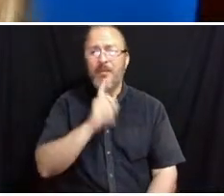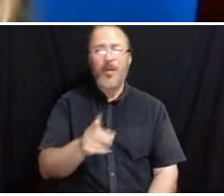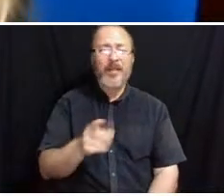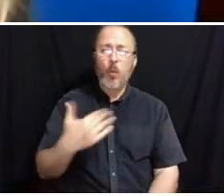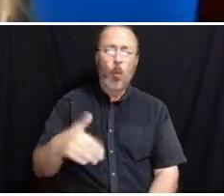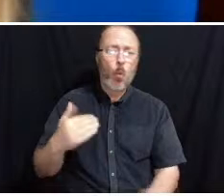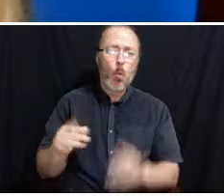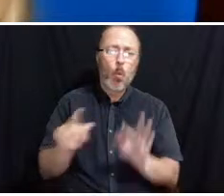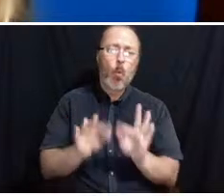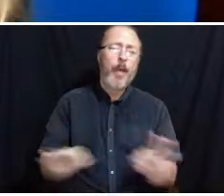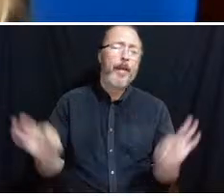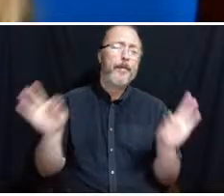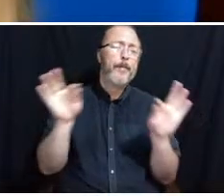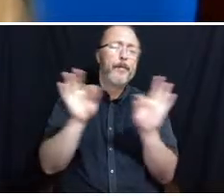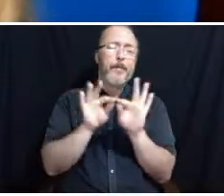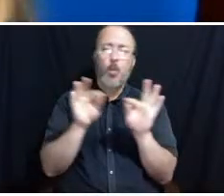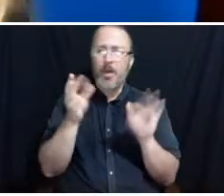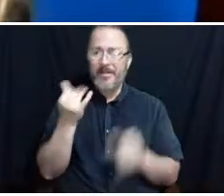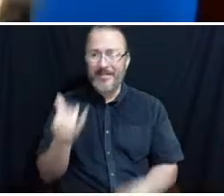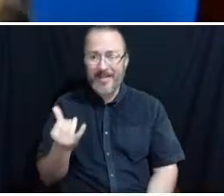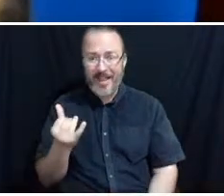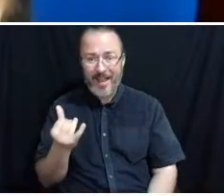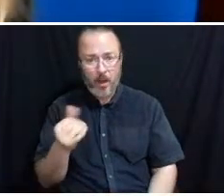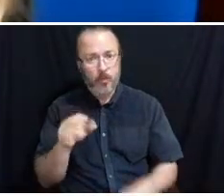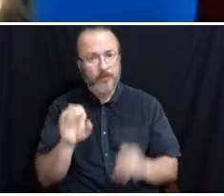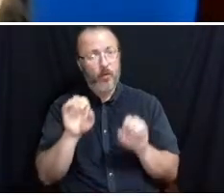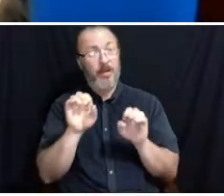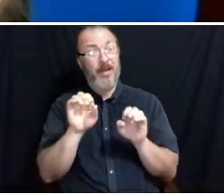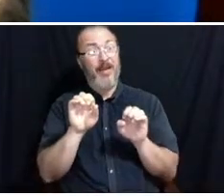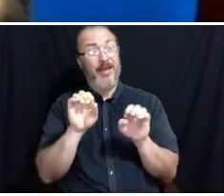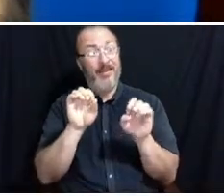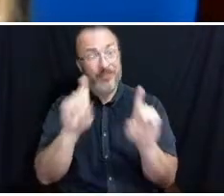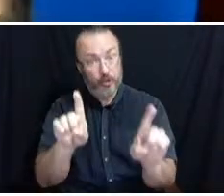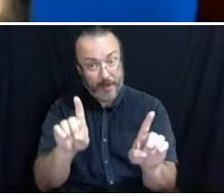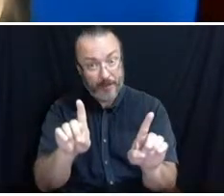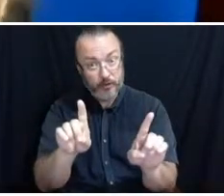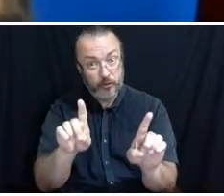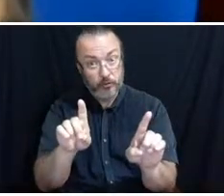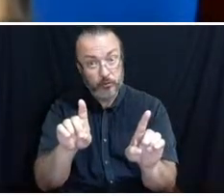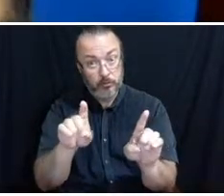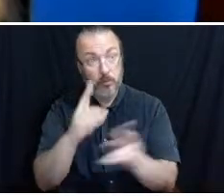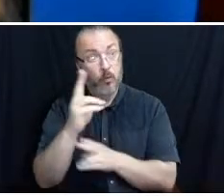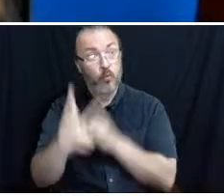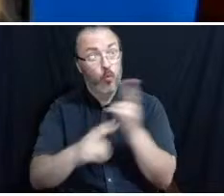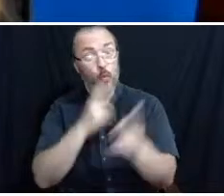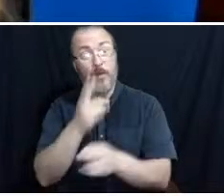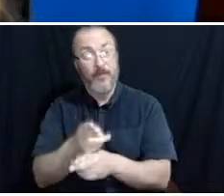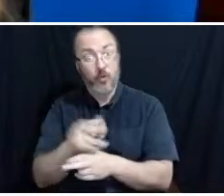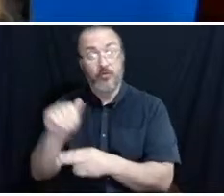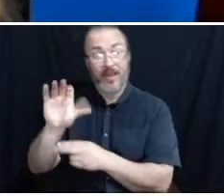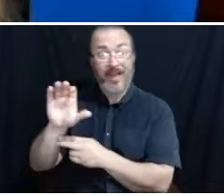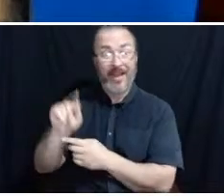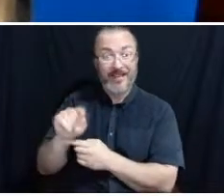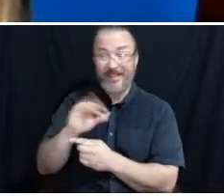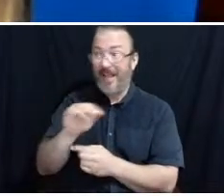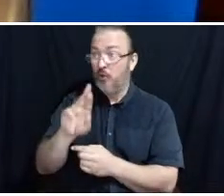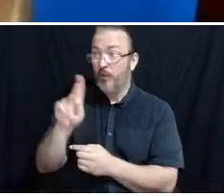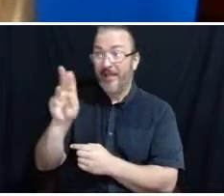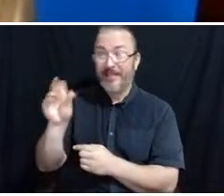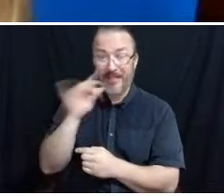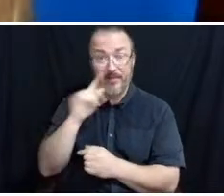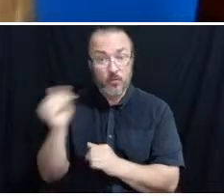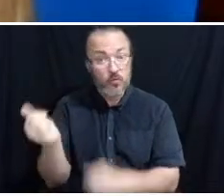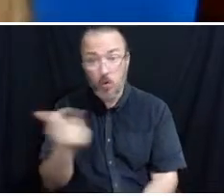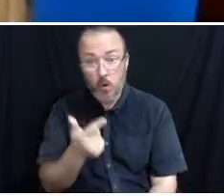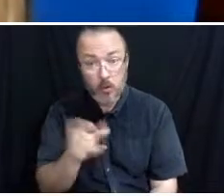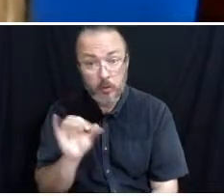de faire de l'éducation un droit universel et fondamental et une réalité pour tous. Notre